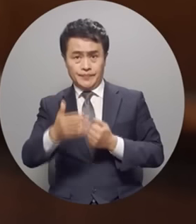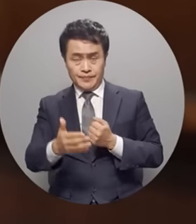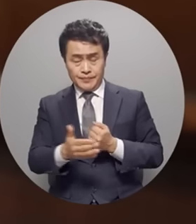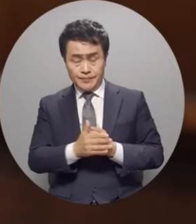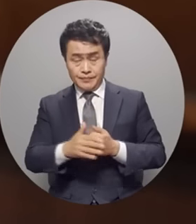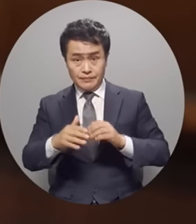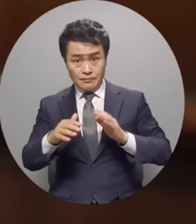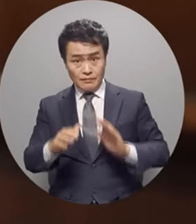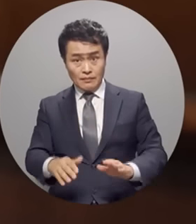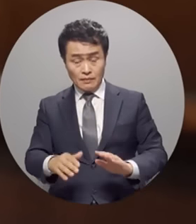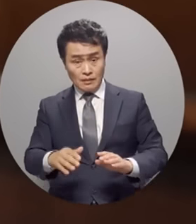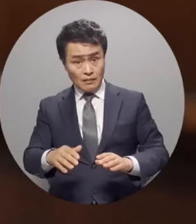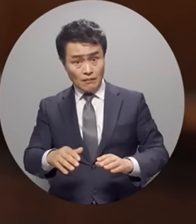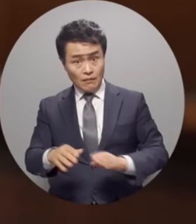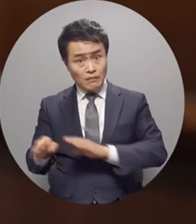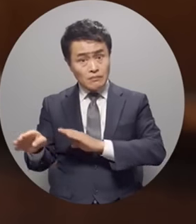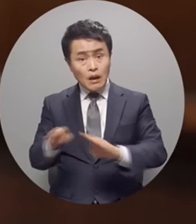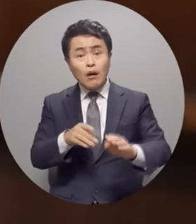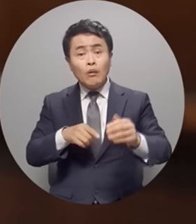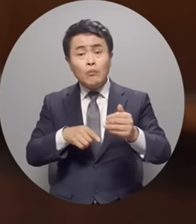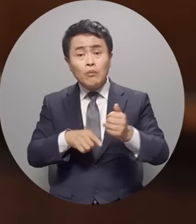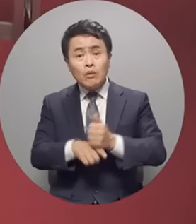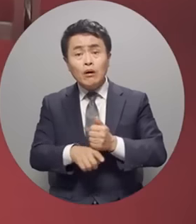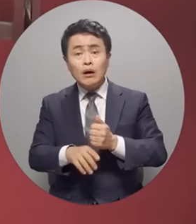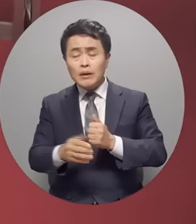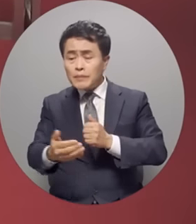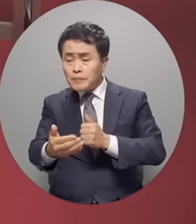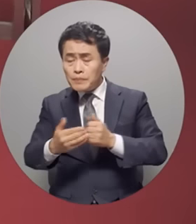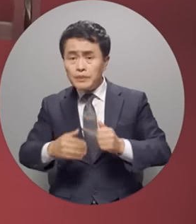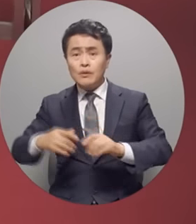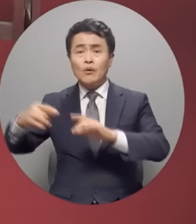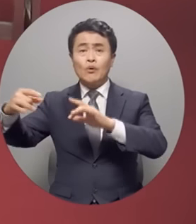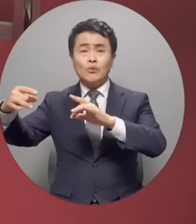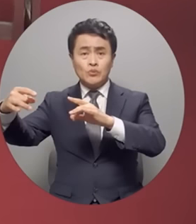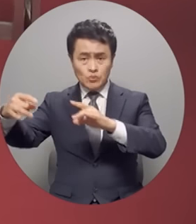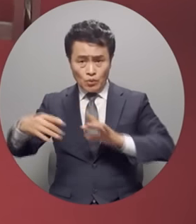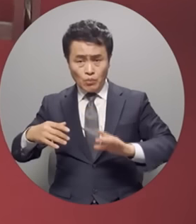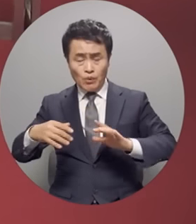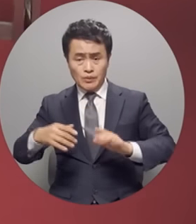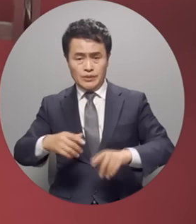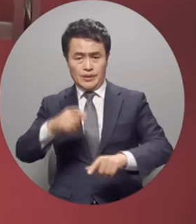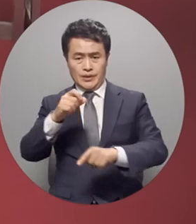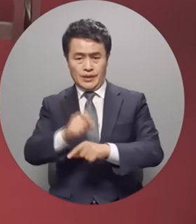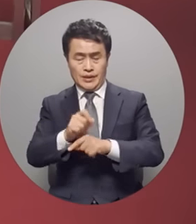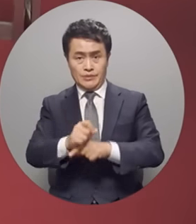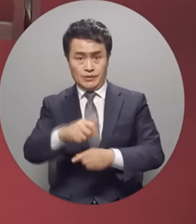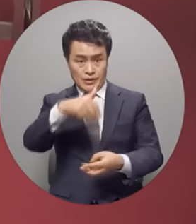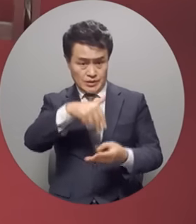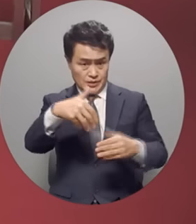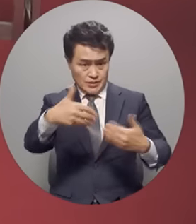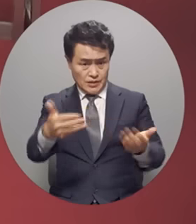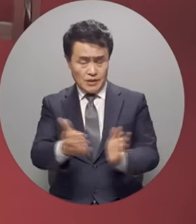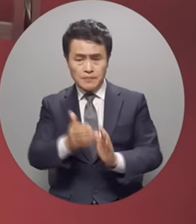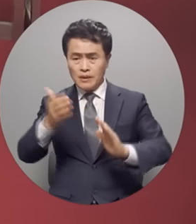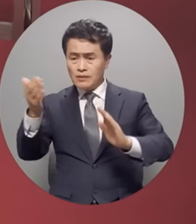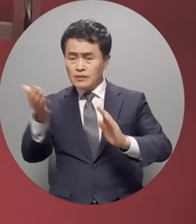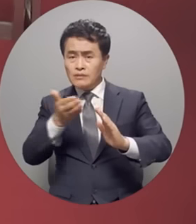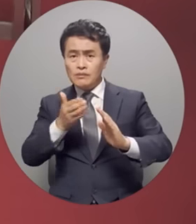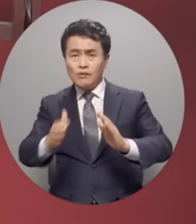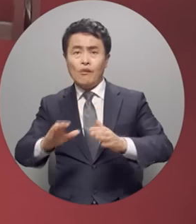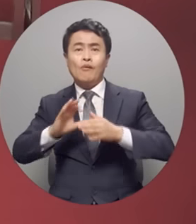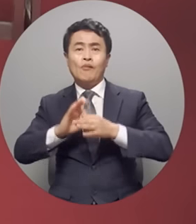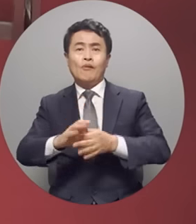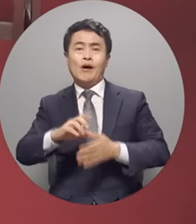불피 참지 상이면 통보를 해주는 것이 행정부와 법부 사이에 정상적인